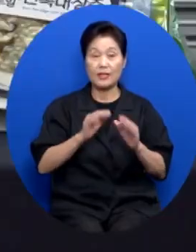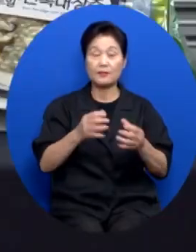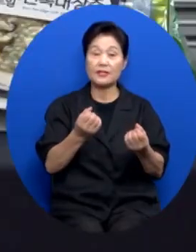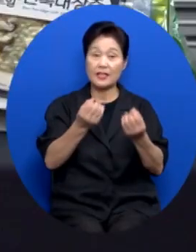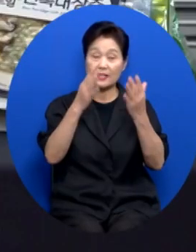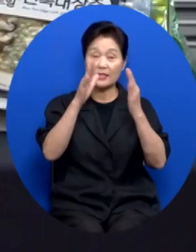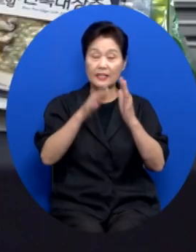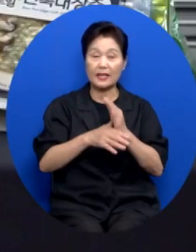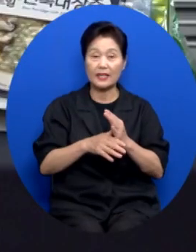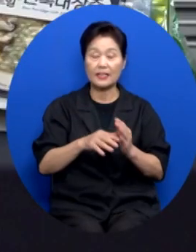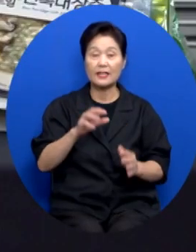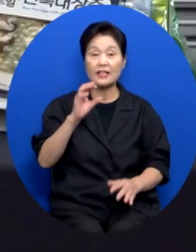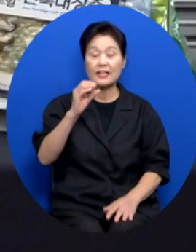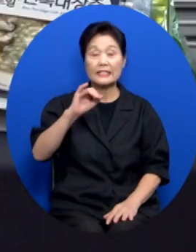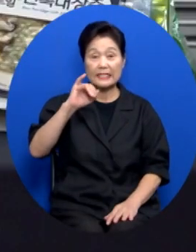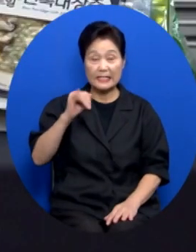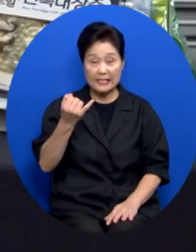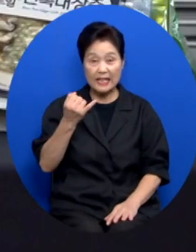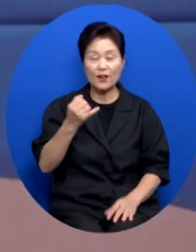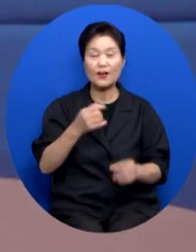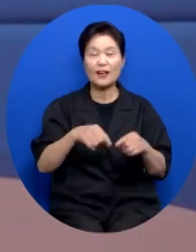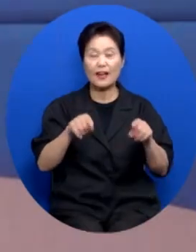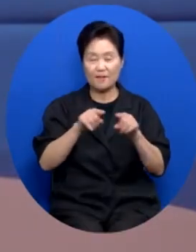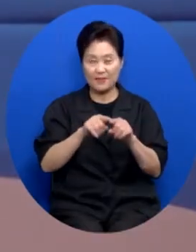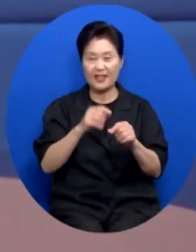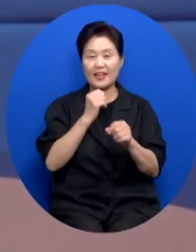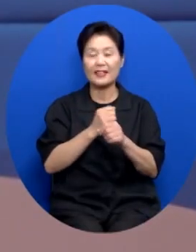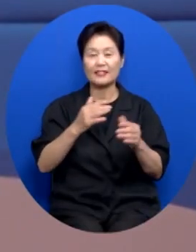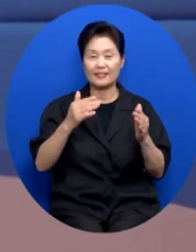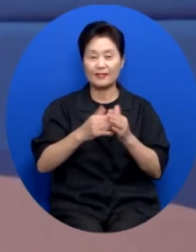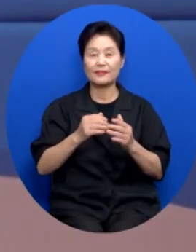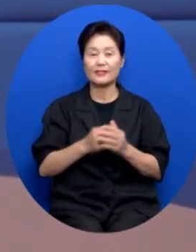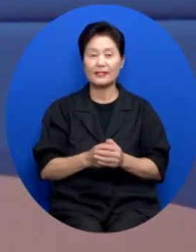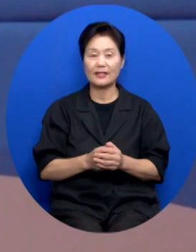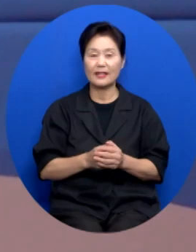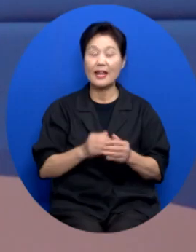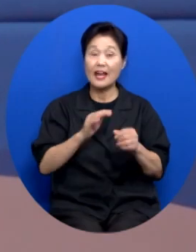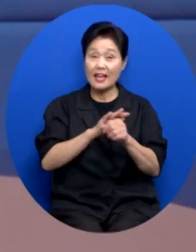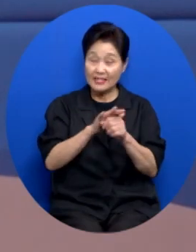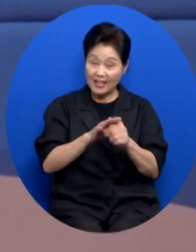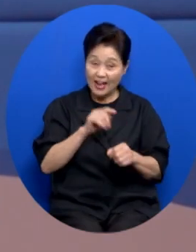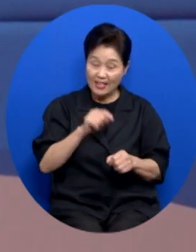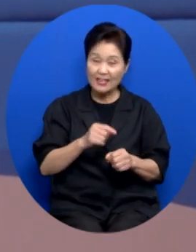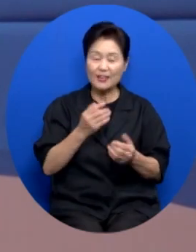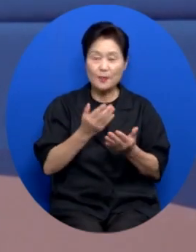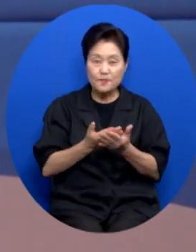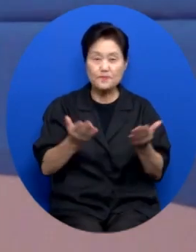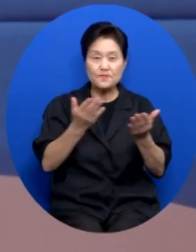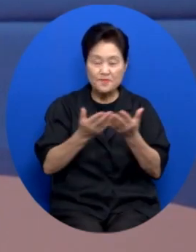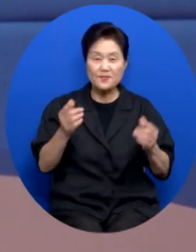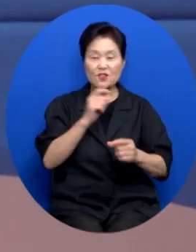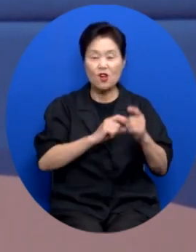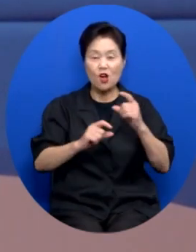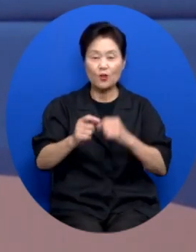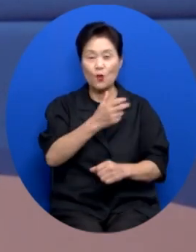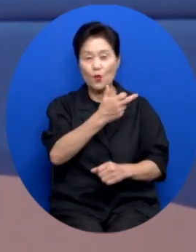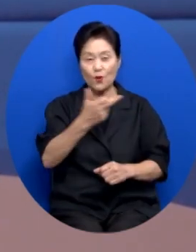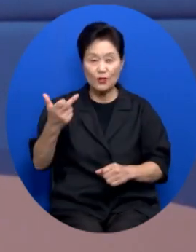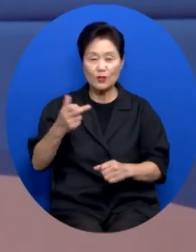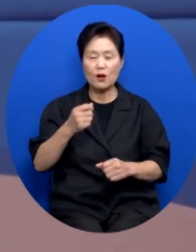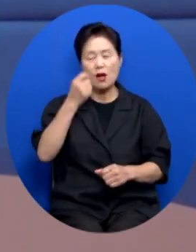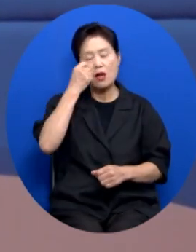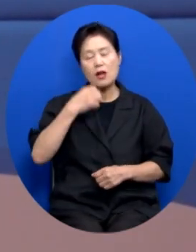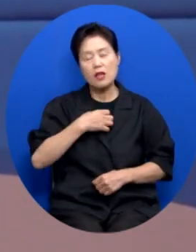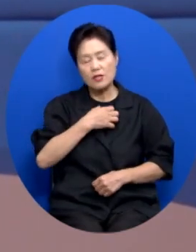행사는 CJ제일재단과 협력했습니다. 사랑은 나눌수록 커지고 슬픔은 나눌수록